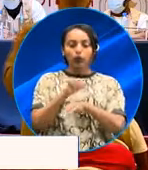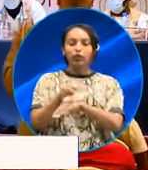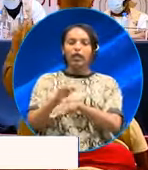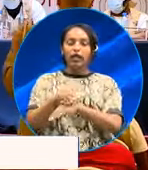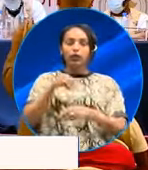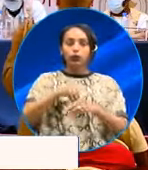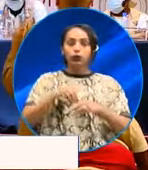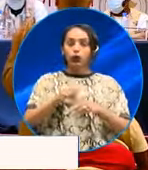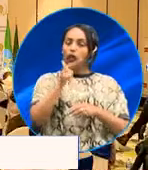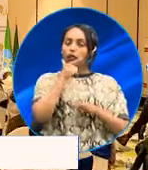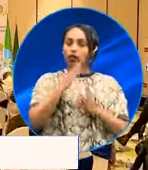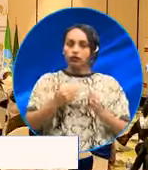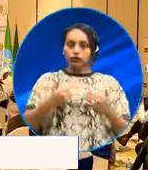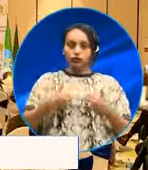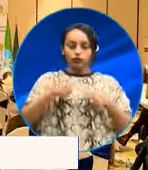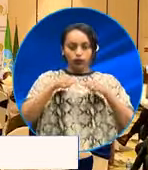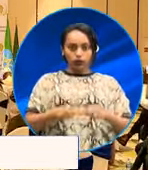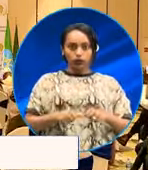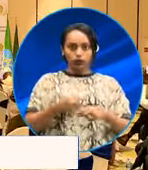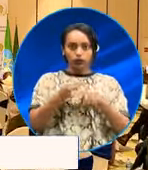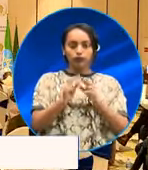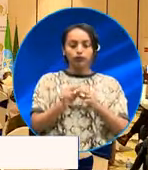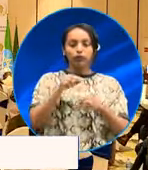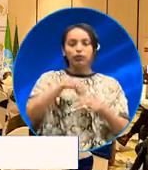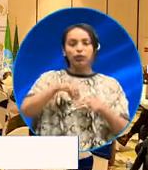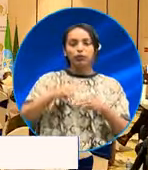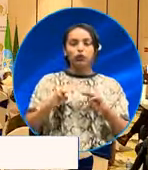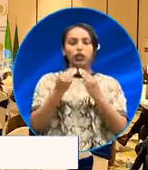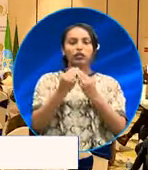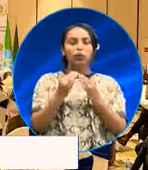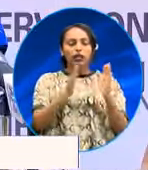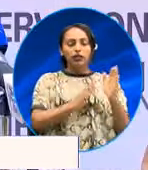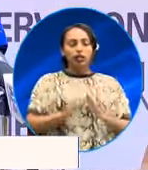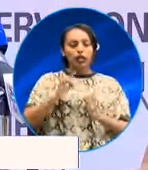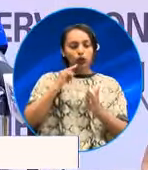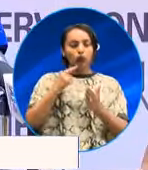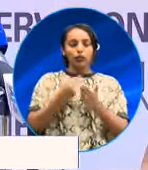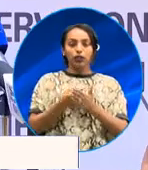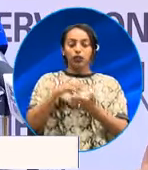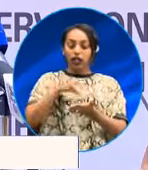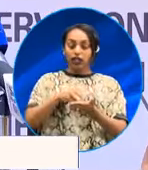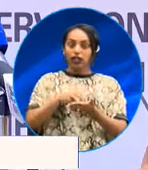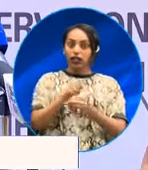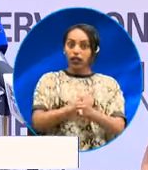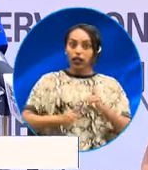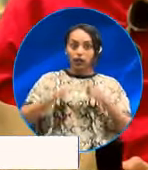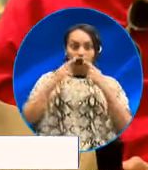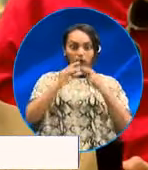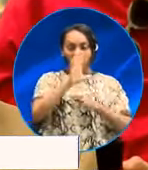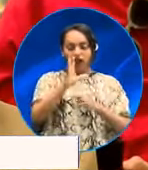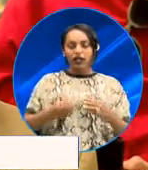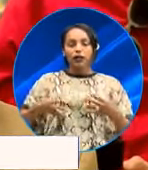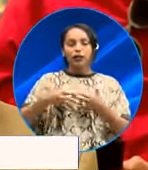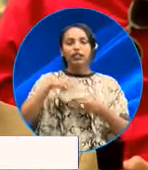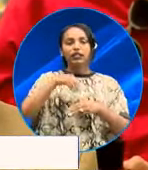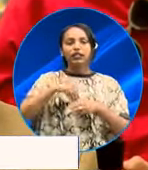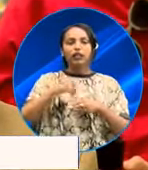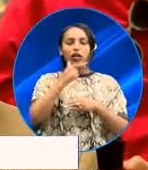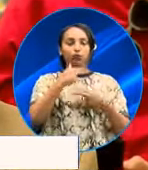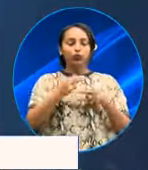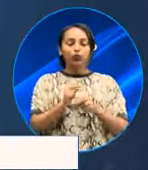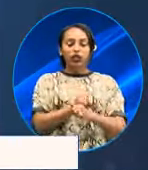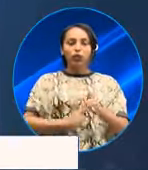በመላክ ምርጫውን ታዝቧል። በቆይታው ቡድኑ በየምርጫ ጣቢያው ያሰናዳው መረጃ ቀዳሚ ሪፖርት በአፍሪካ ህብረት ታዛቢ ቡድን